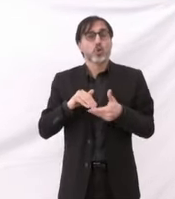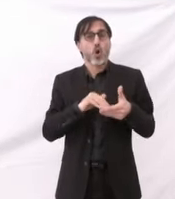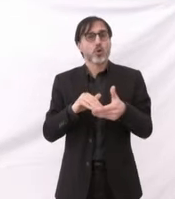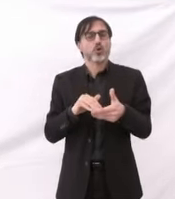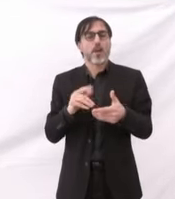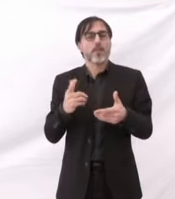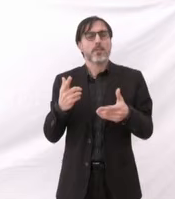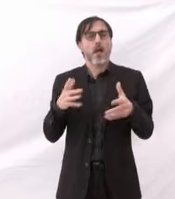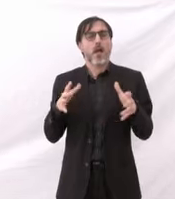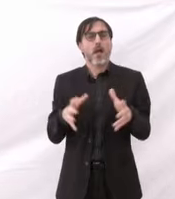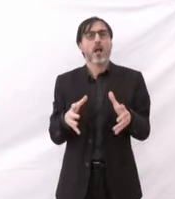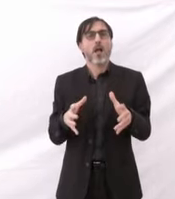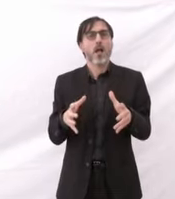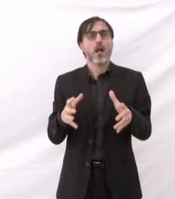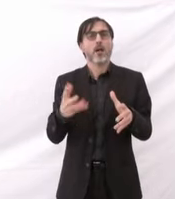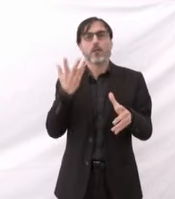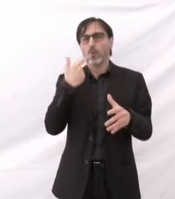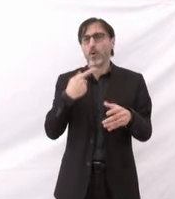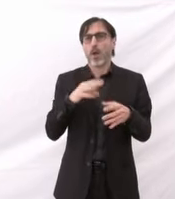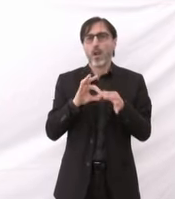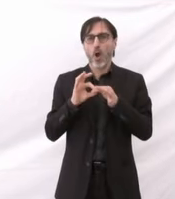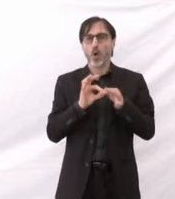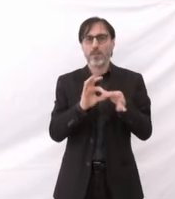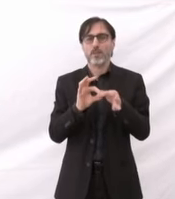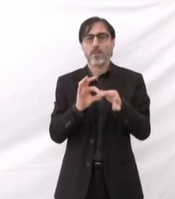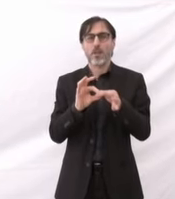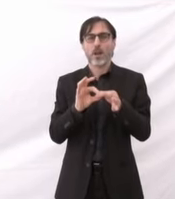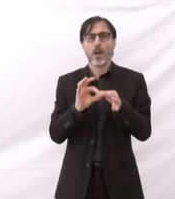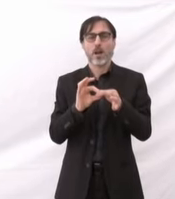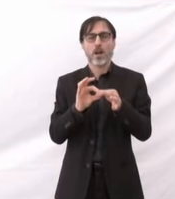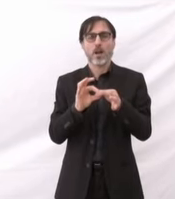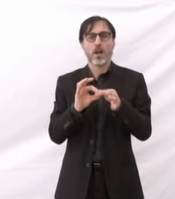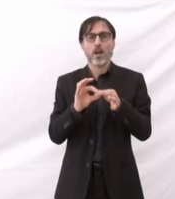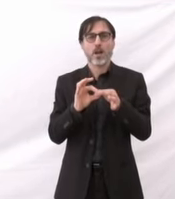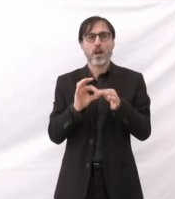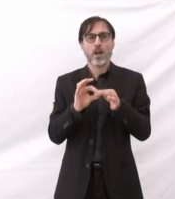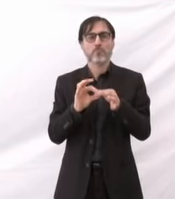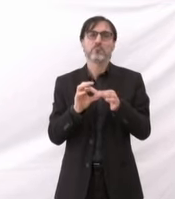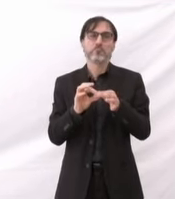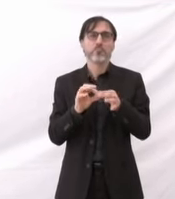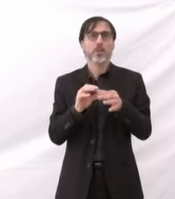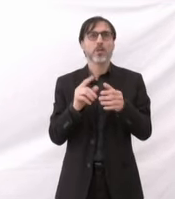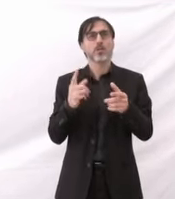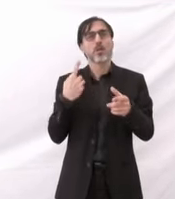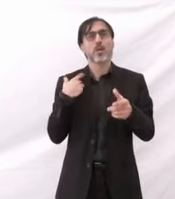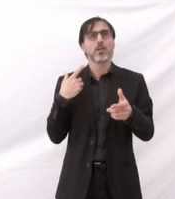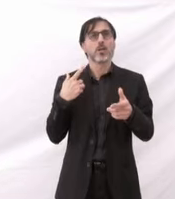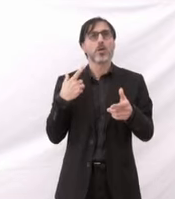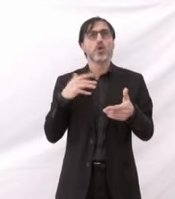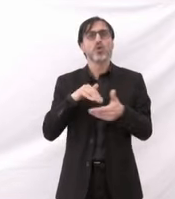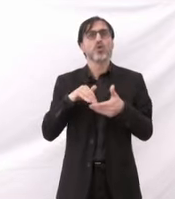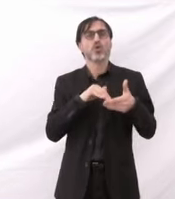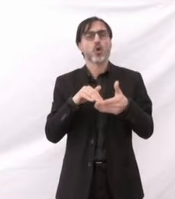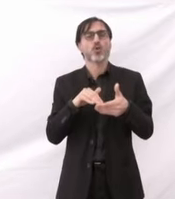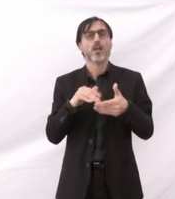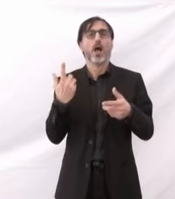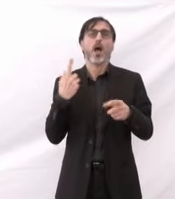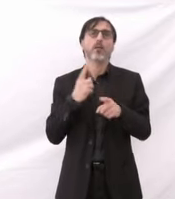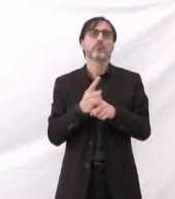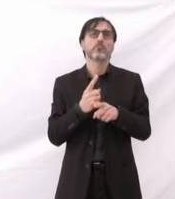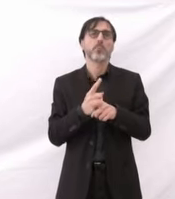il mio sogno che vorrei condividerlo con voi, di una società non della